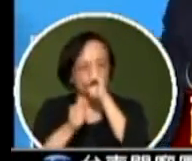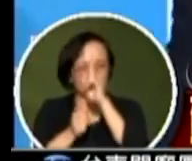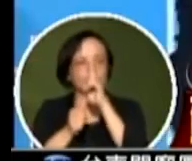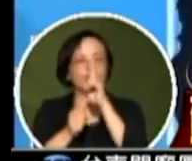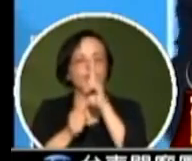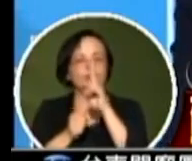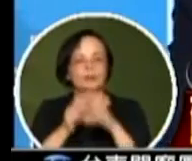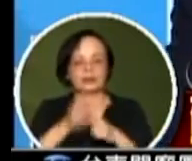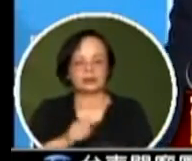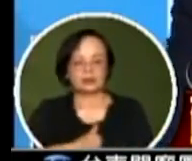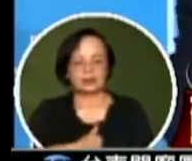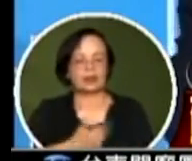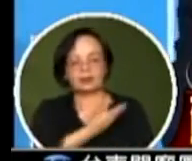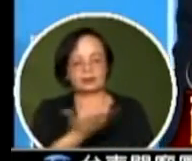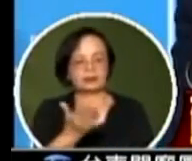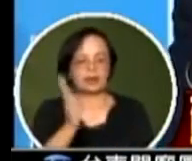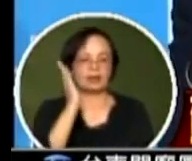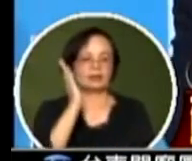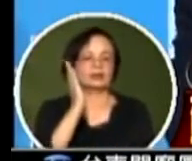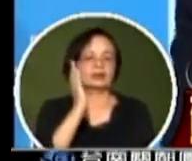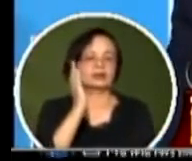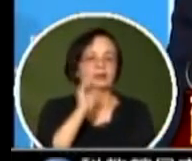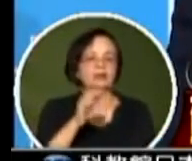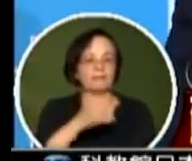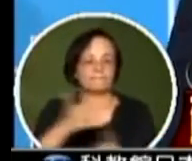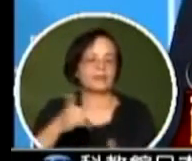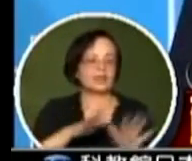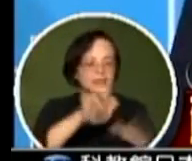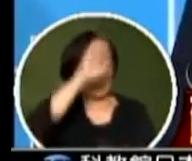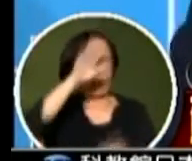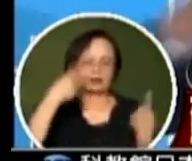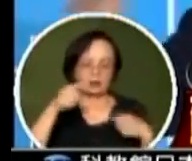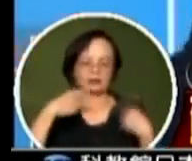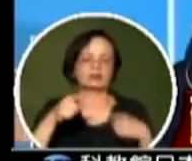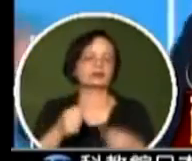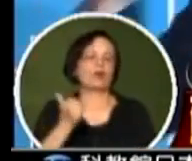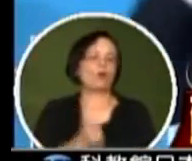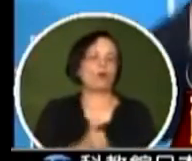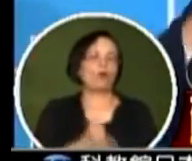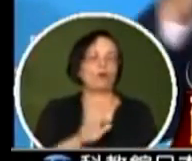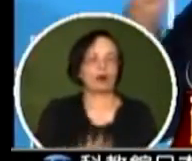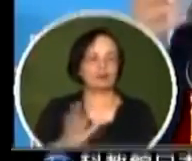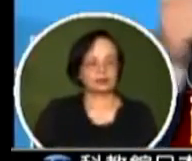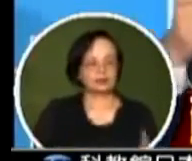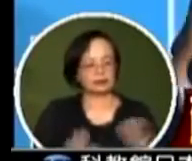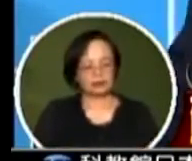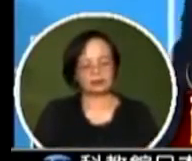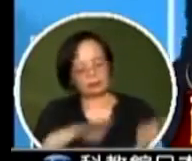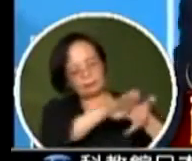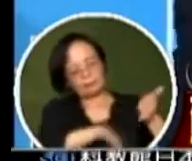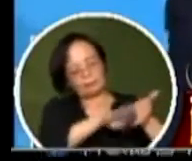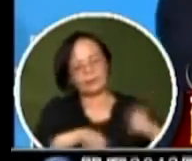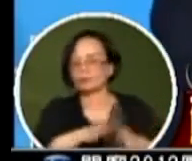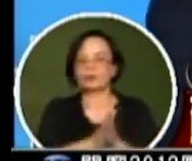策，所以呢，民进党才会当咧，伫后来的真侪。管市长的选举大胜利，啊！即卖咧南部拢是变作咱民进